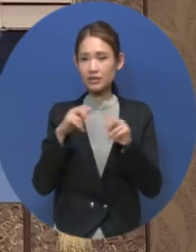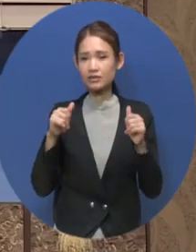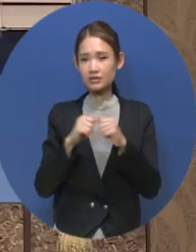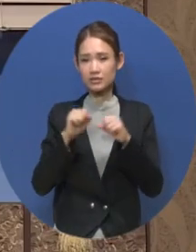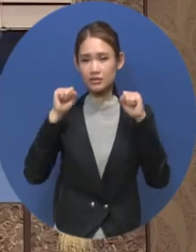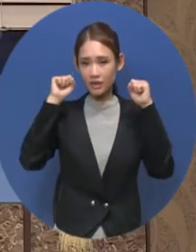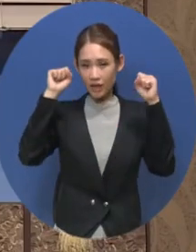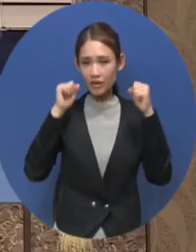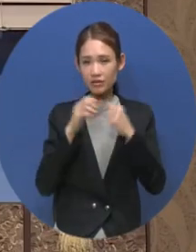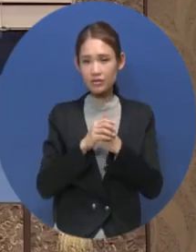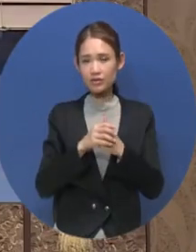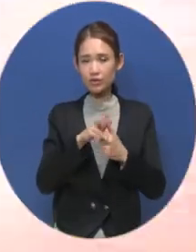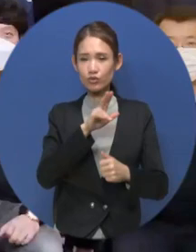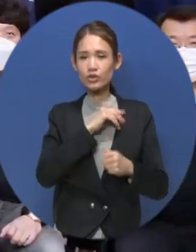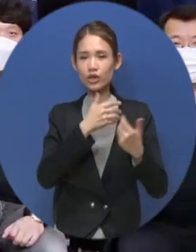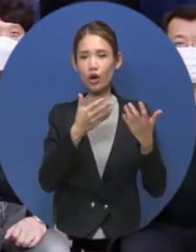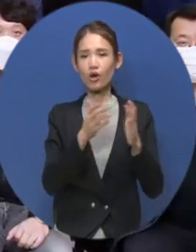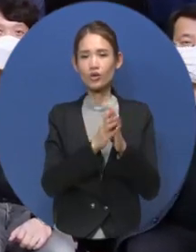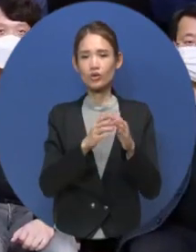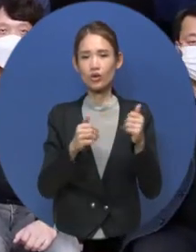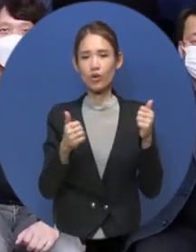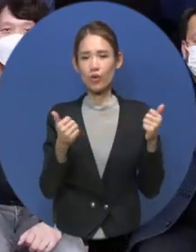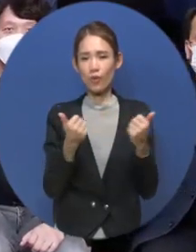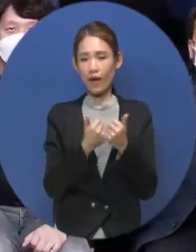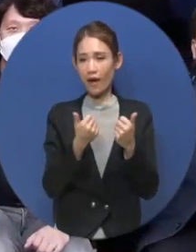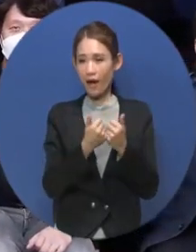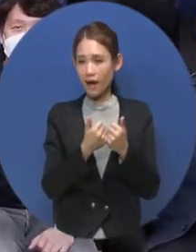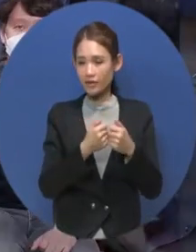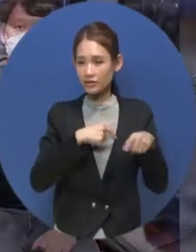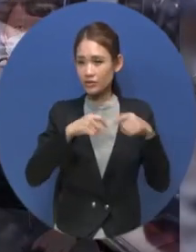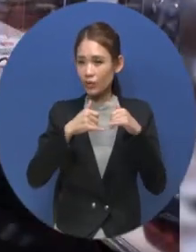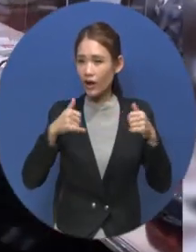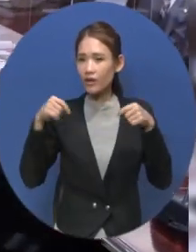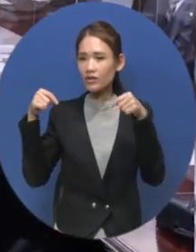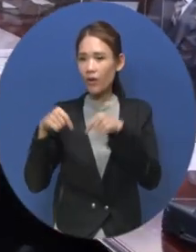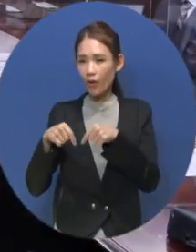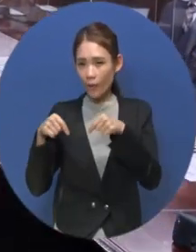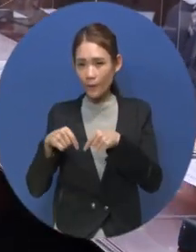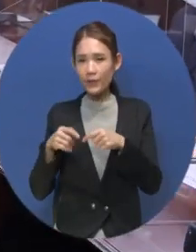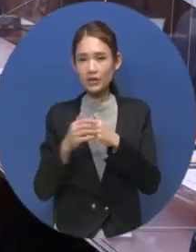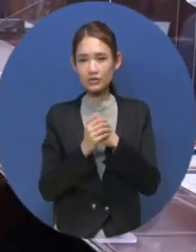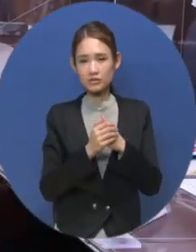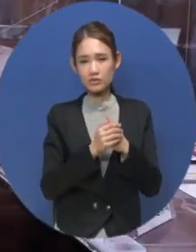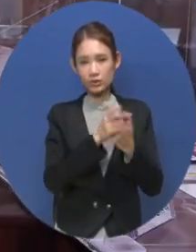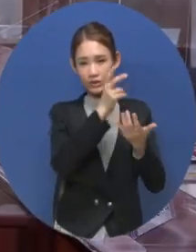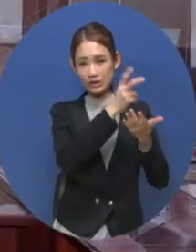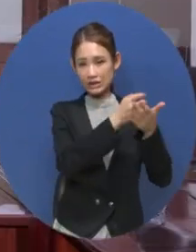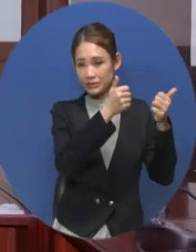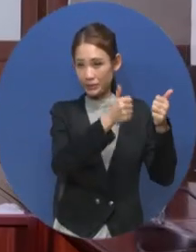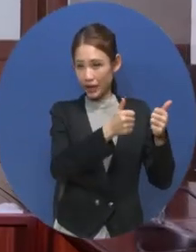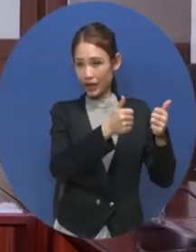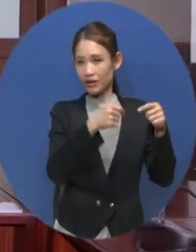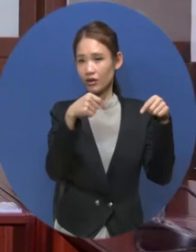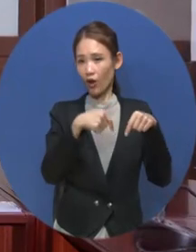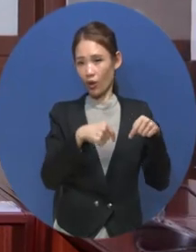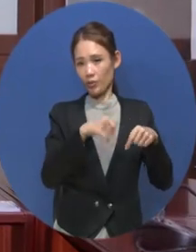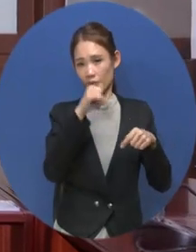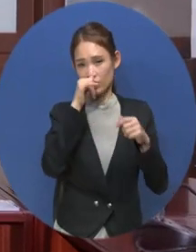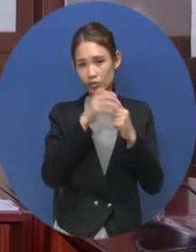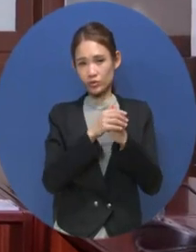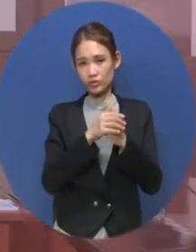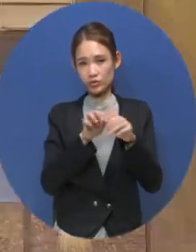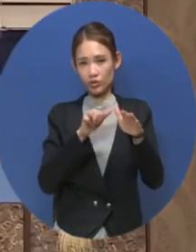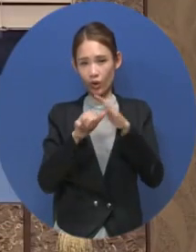하나의 위원회들이 있습니다. 그러니까 지도자 협의회가 있고 예. 심판은 심판 협의회가 있고 선수는 선수